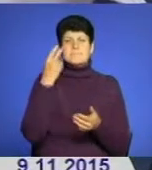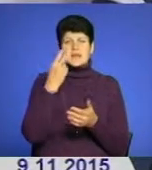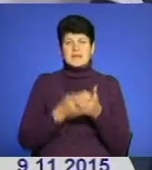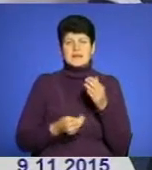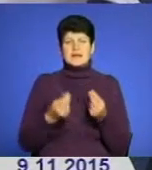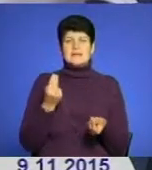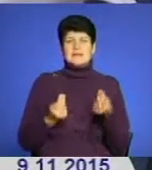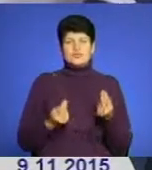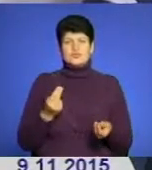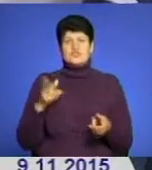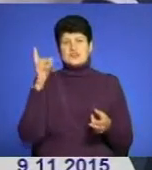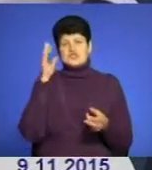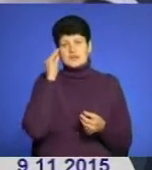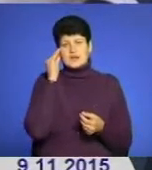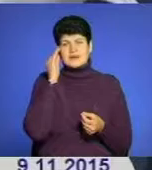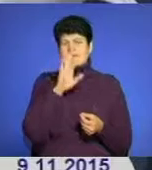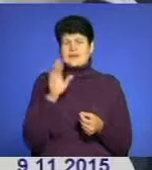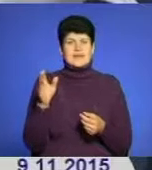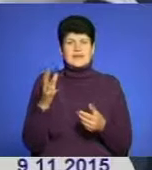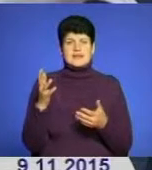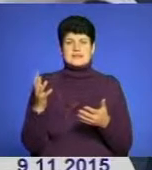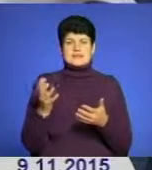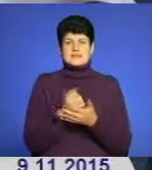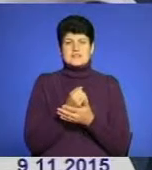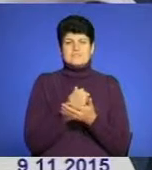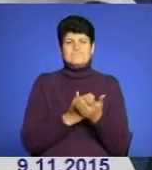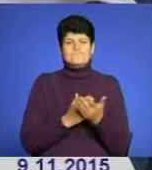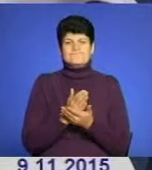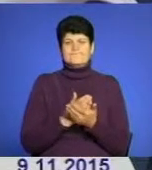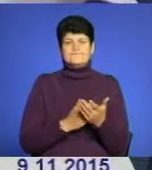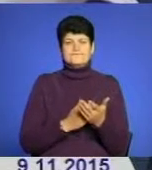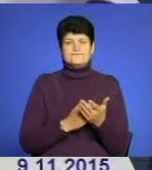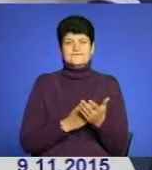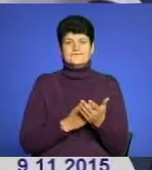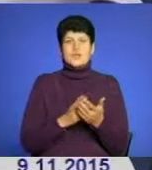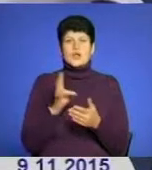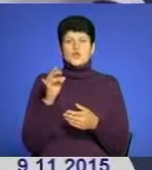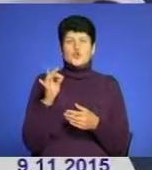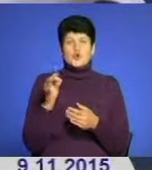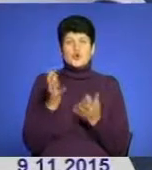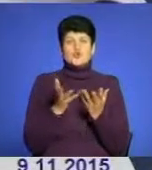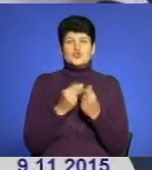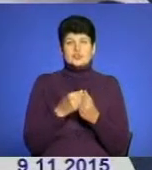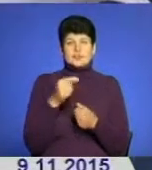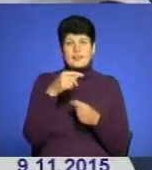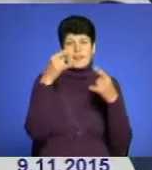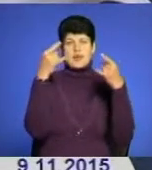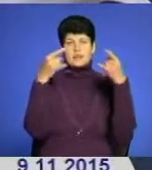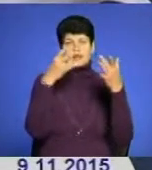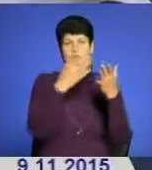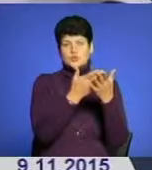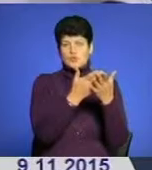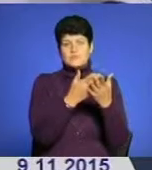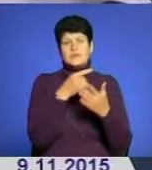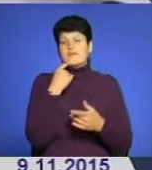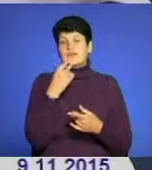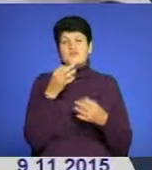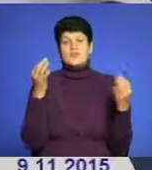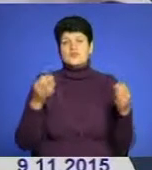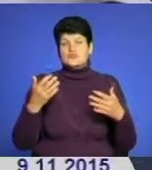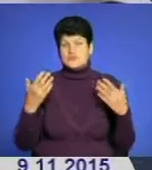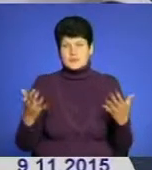вважаю, не зовсім заслужено, але счет на табло, і тут особо говорити нечого.